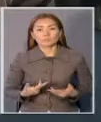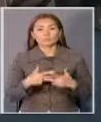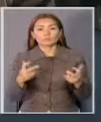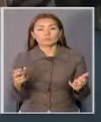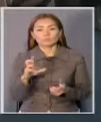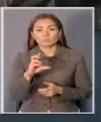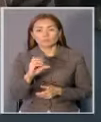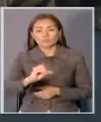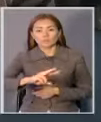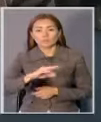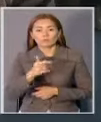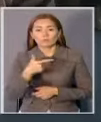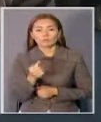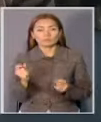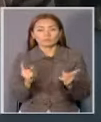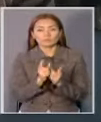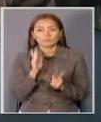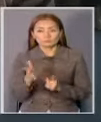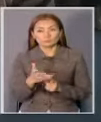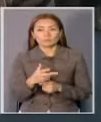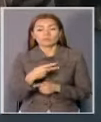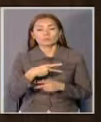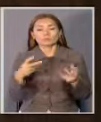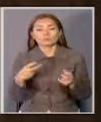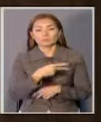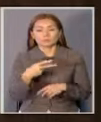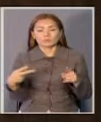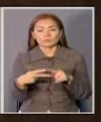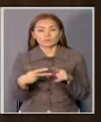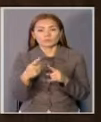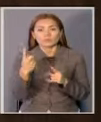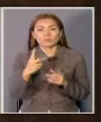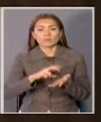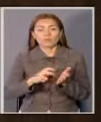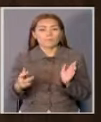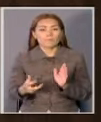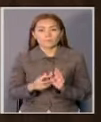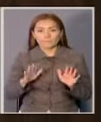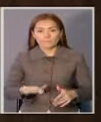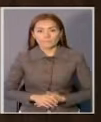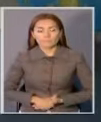Коллектив ABC Group с нетерпением ждет абитуриентов в гостинице «Белуга» на втором этаже в